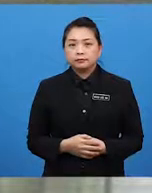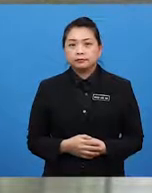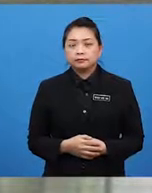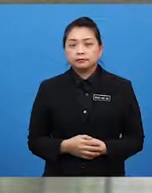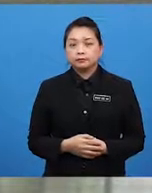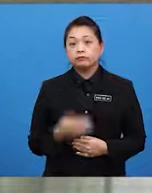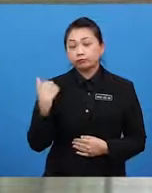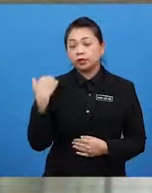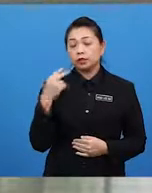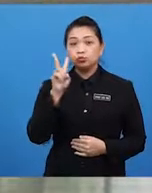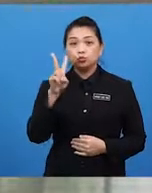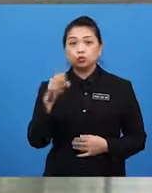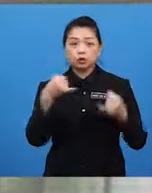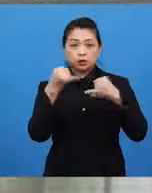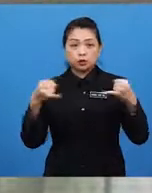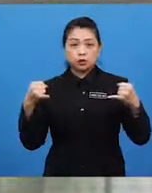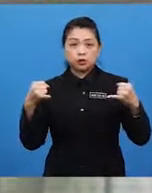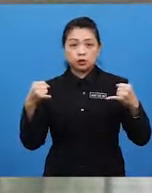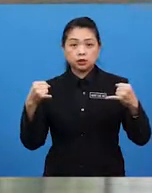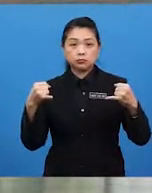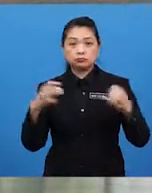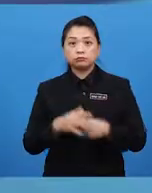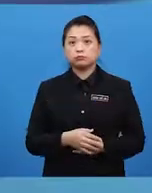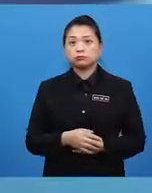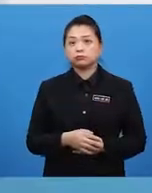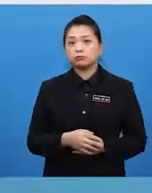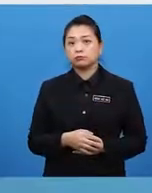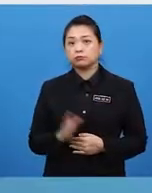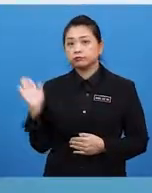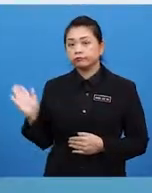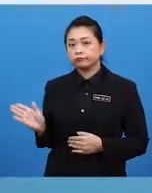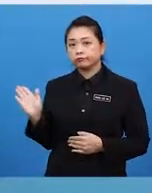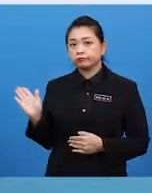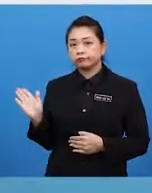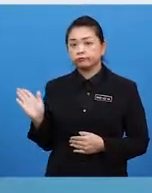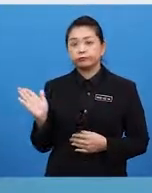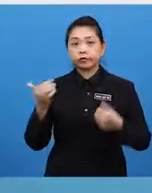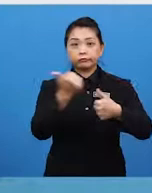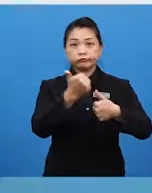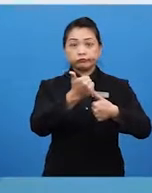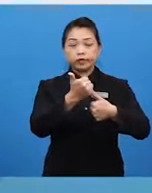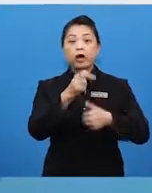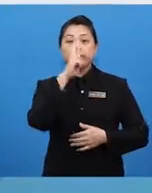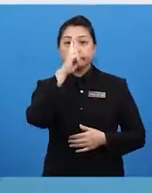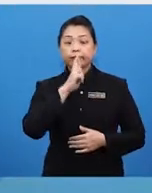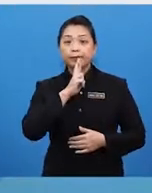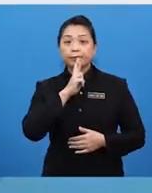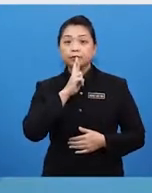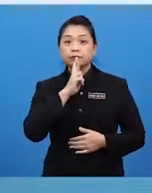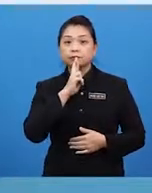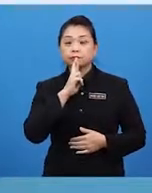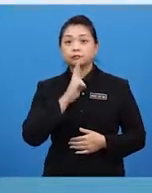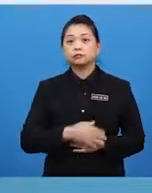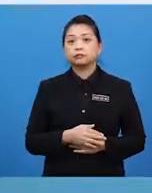terdapat dua jenis mirip uap yaitu yang pertama ialah B mirip uang